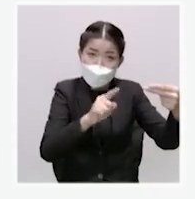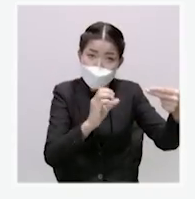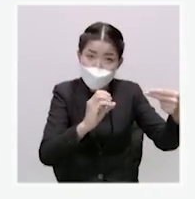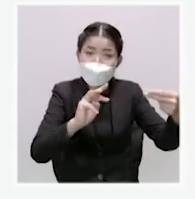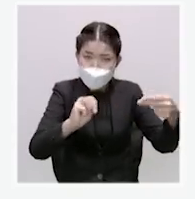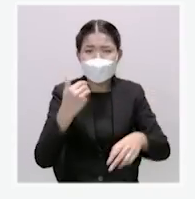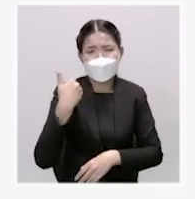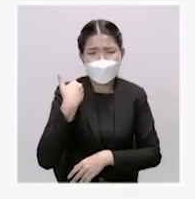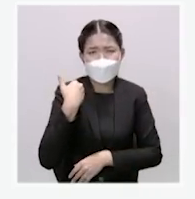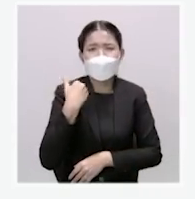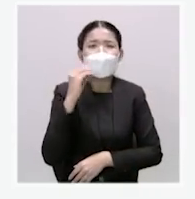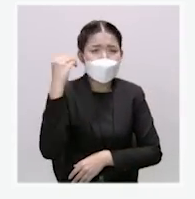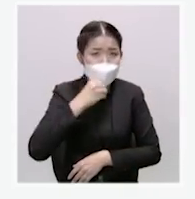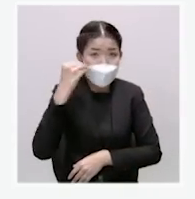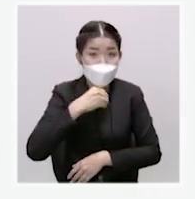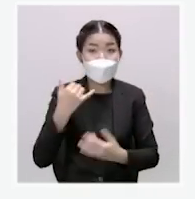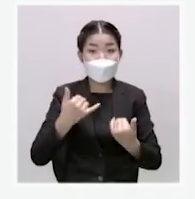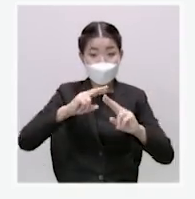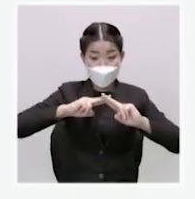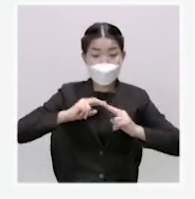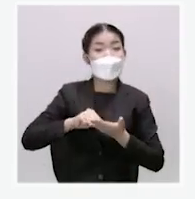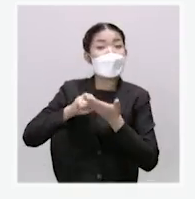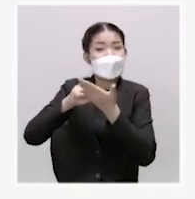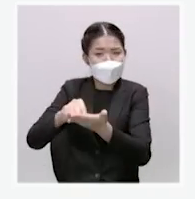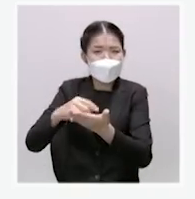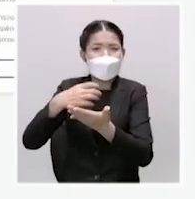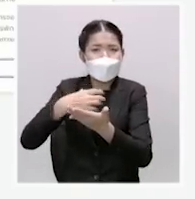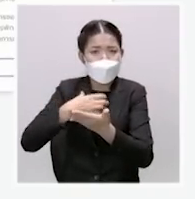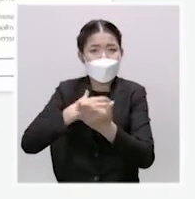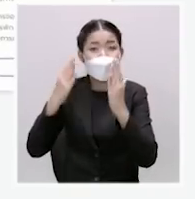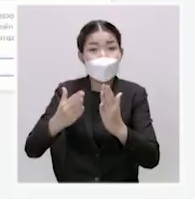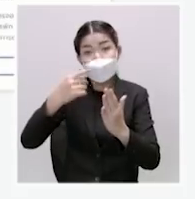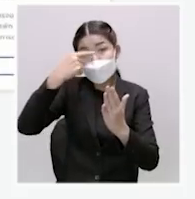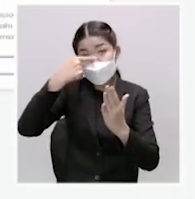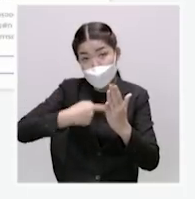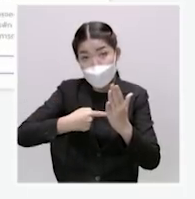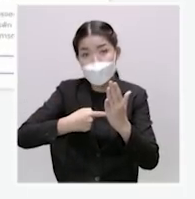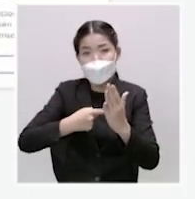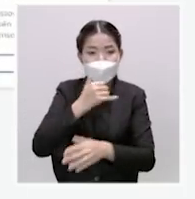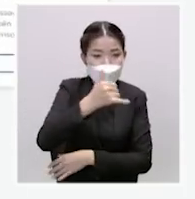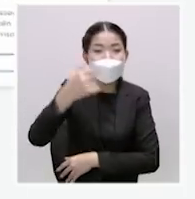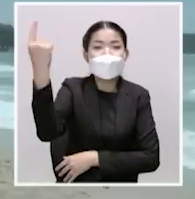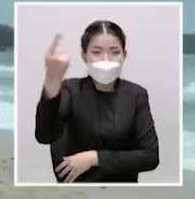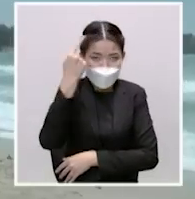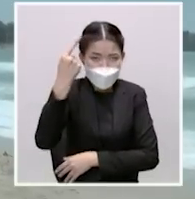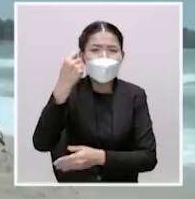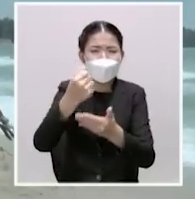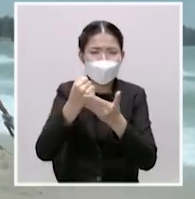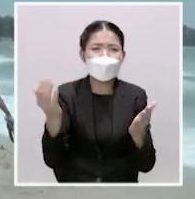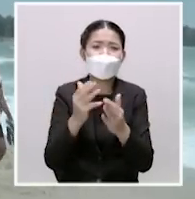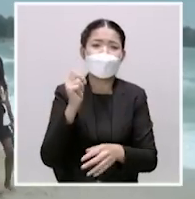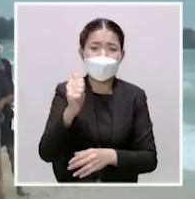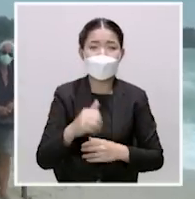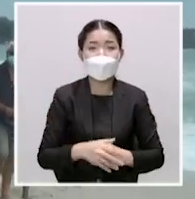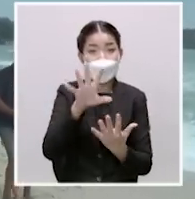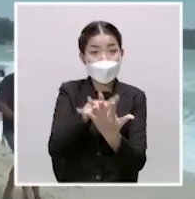ที่ภาคเอกชนนำเสนอว่าวันนี้เองเราต้องพึ่งนักท่องเที่ยวภายในประเทศครับไทยเที่ยวไทยครับนะครับมาตรการ